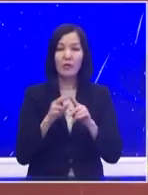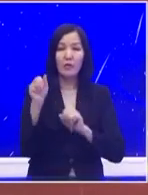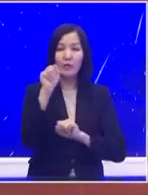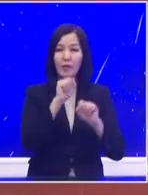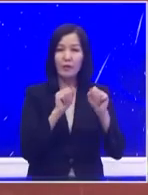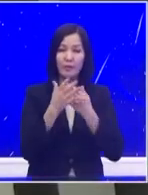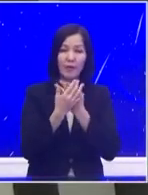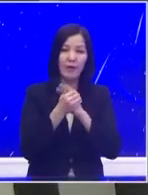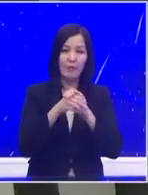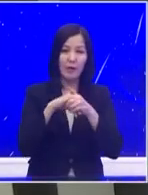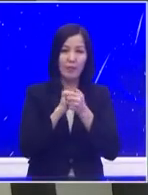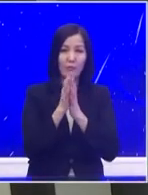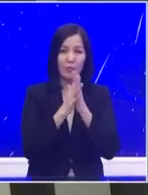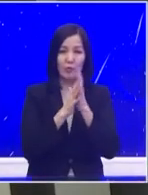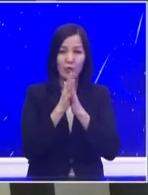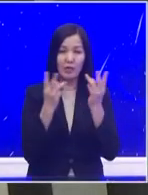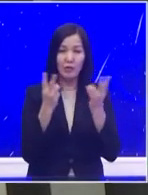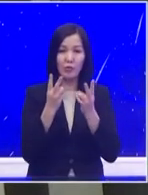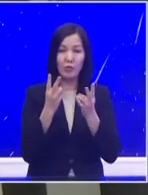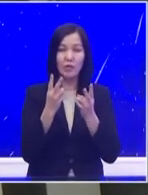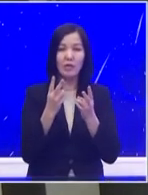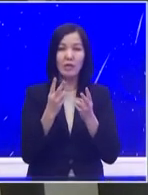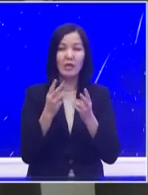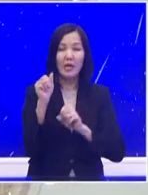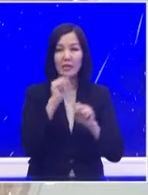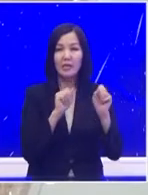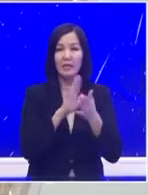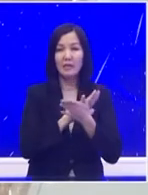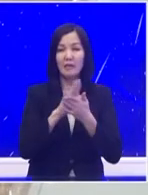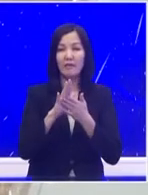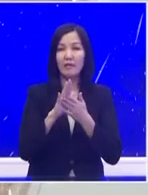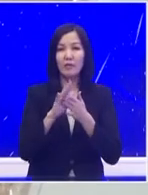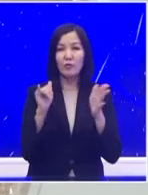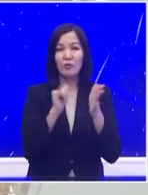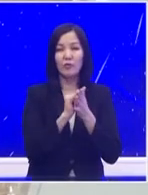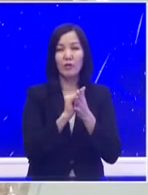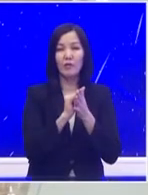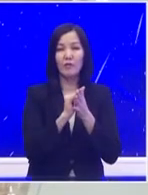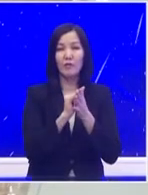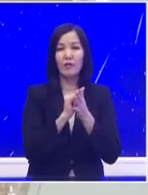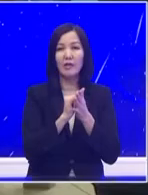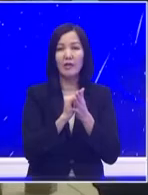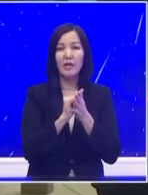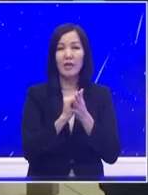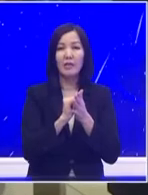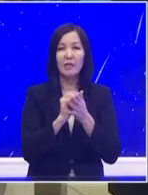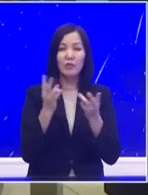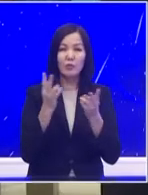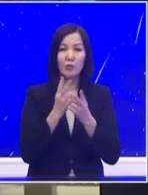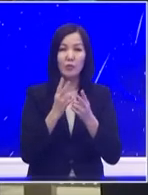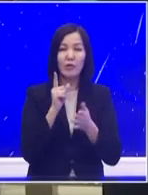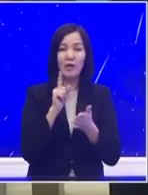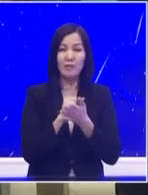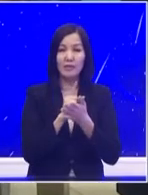руки. Кроме того, и здания, и территория подвергаются дезинфекции. Везде установлены антисептики. Все эти меры крайне необходимы на